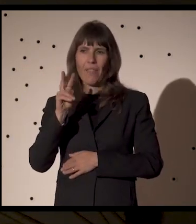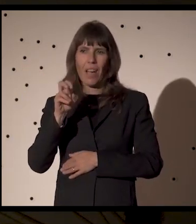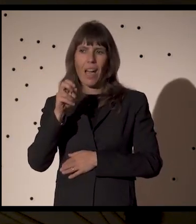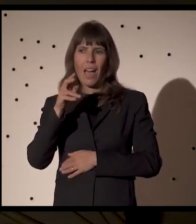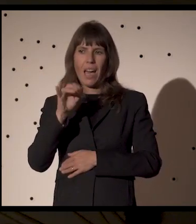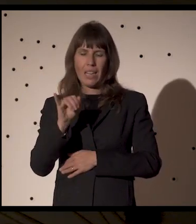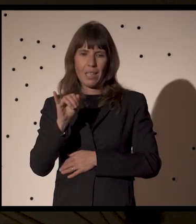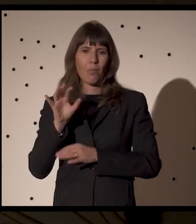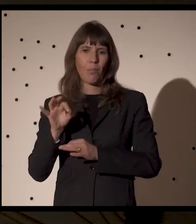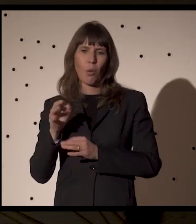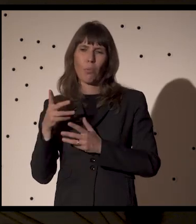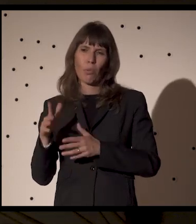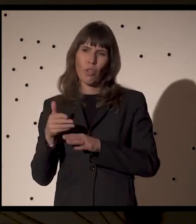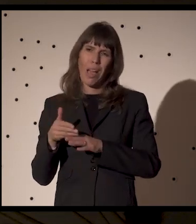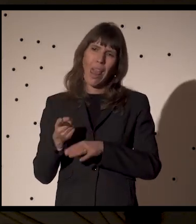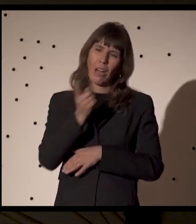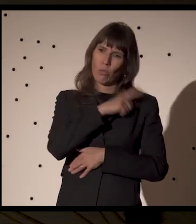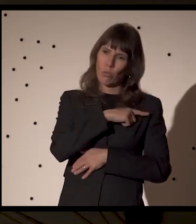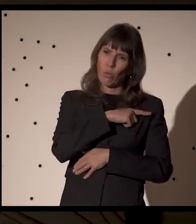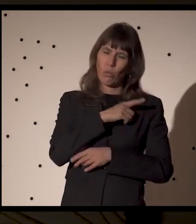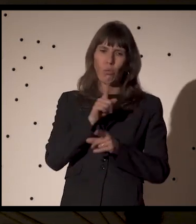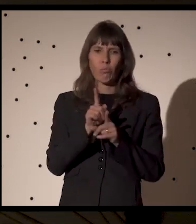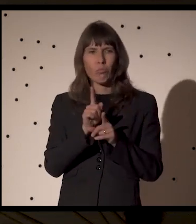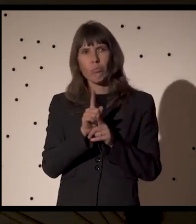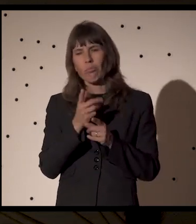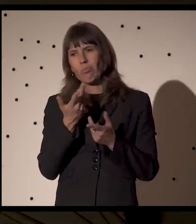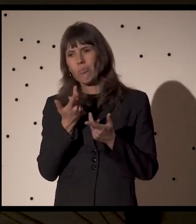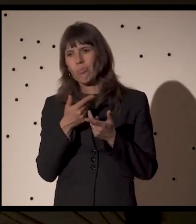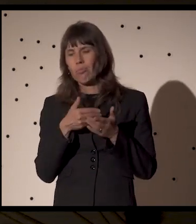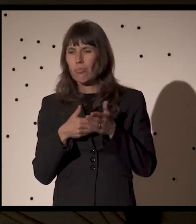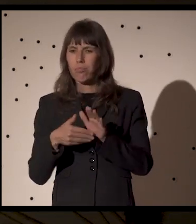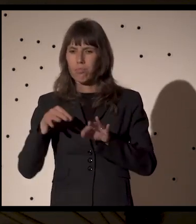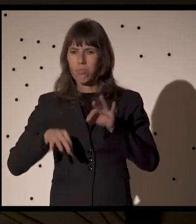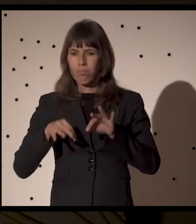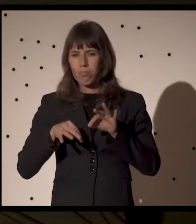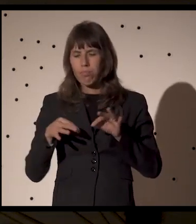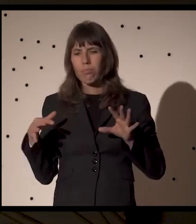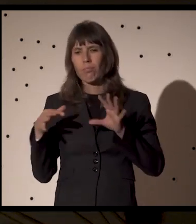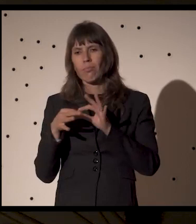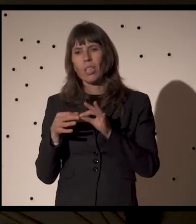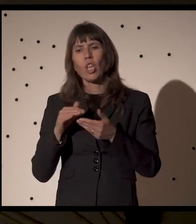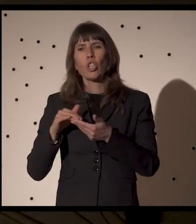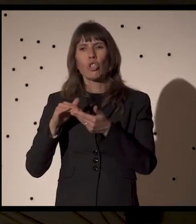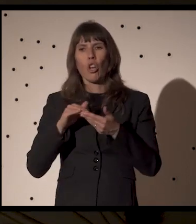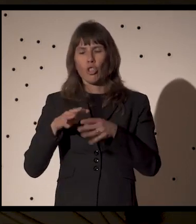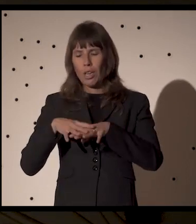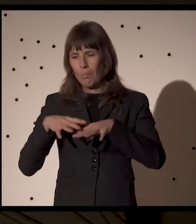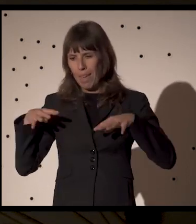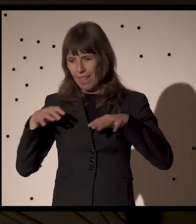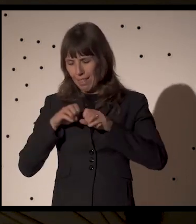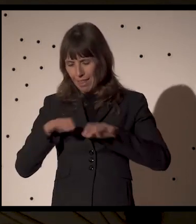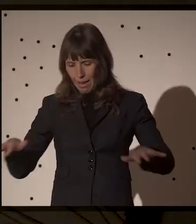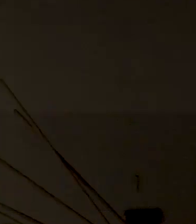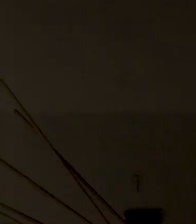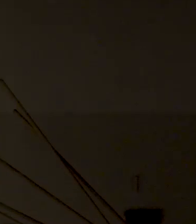del teatro a Thiene banco Sul rapporto tra la rappresentazione E social media in virtù del grande successo che